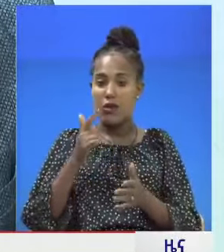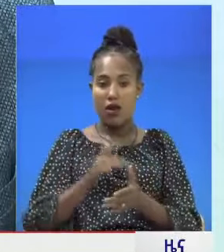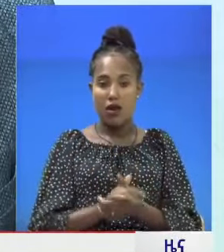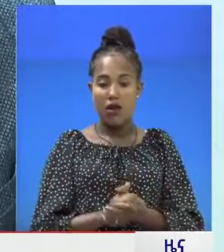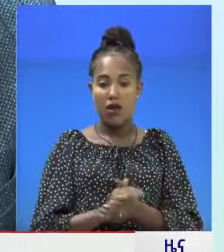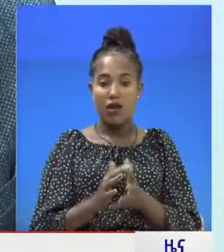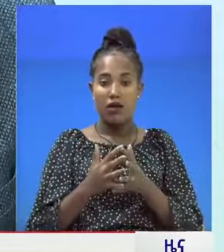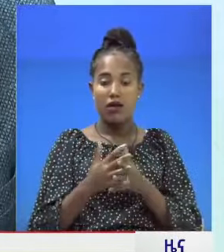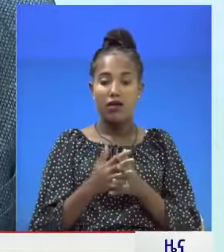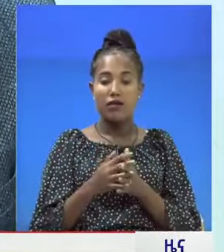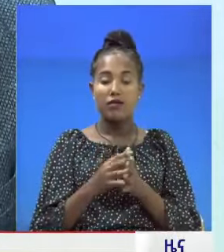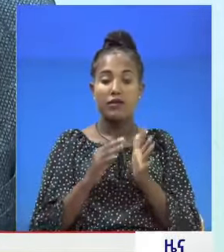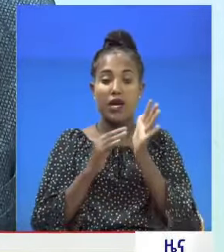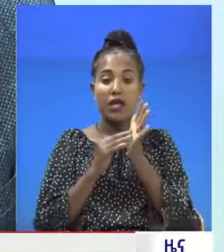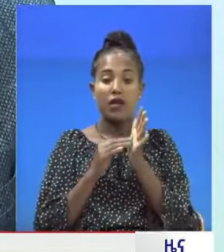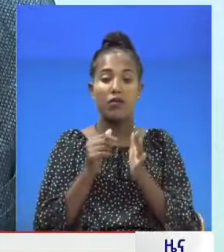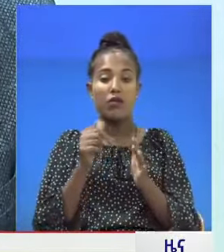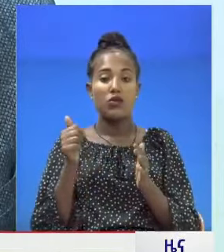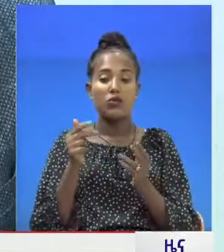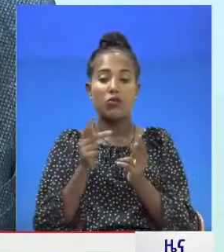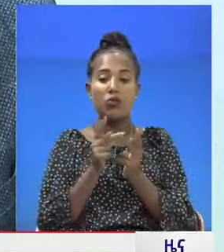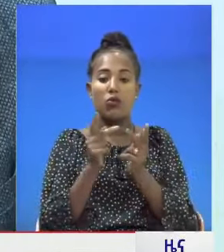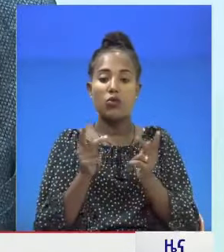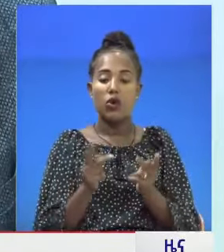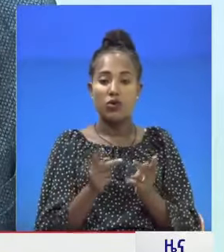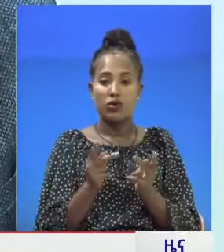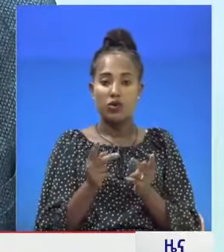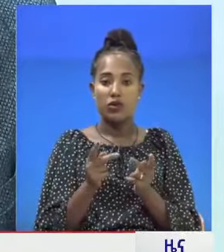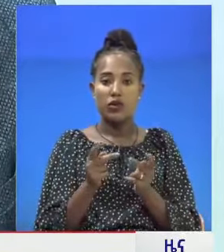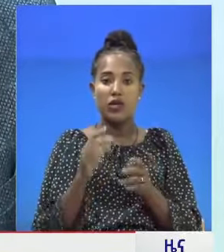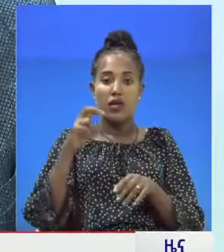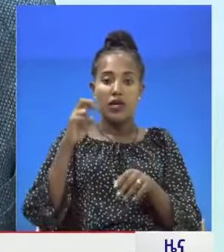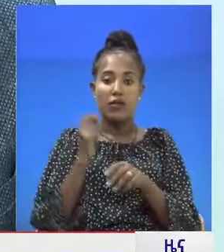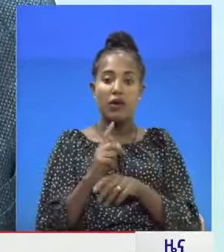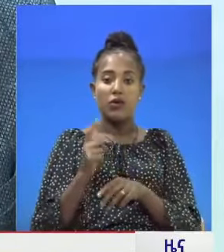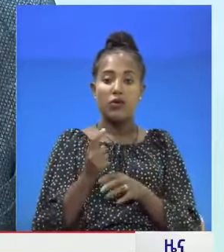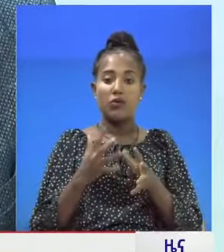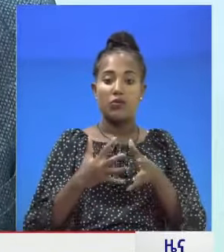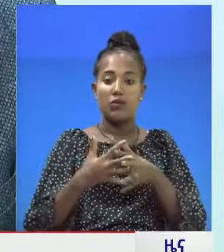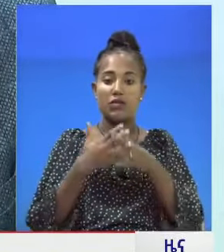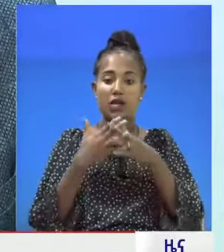ነው የምነግራችሁ። በሌሎችም ቦታዎች ከባድ የሆኑ መሳሪያዎችን